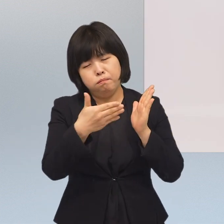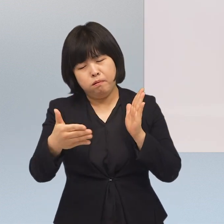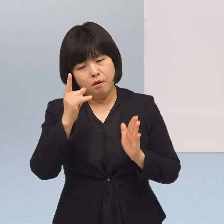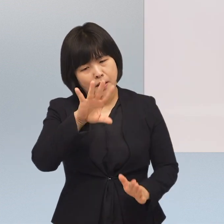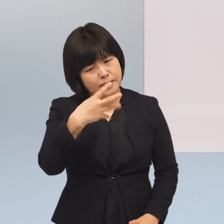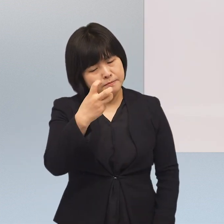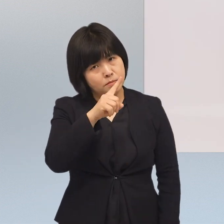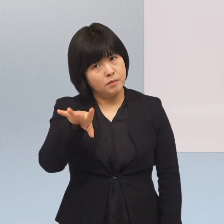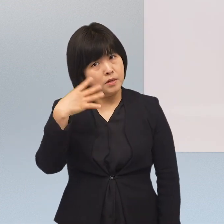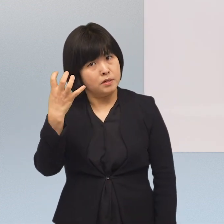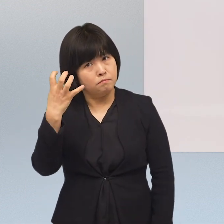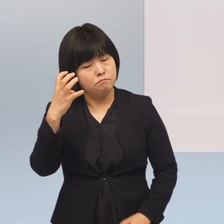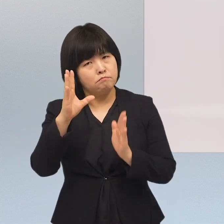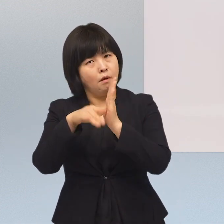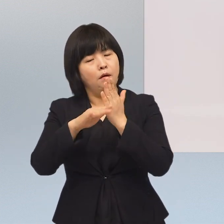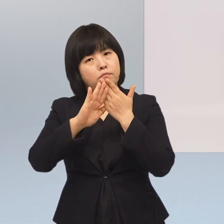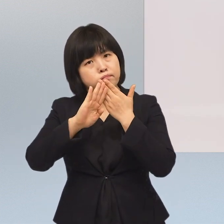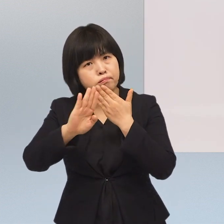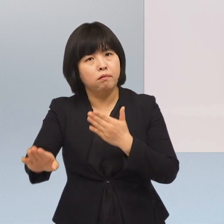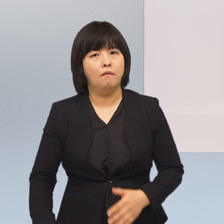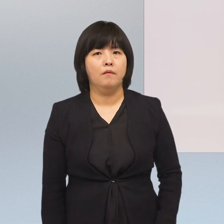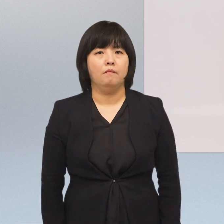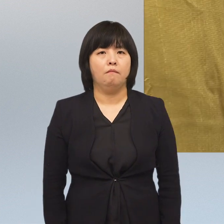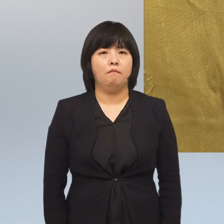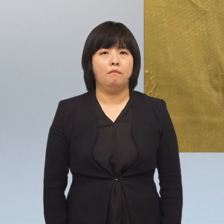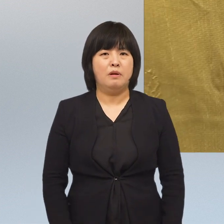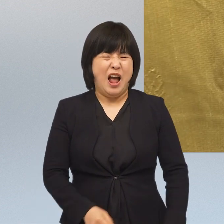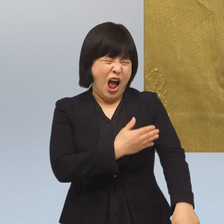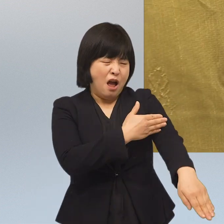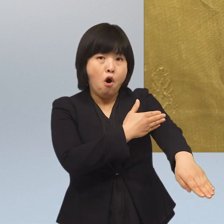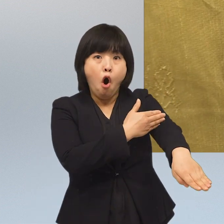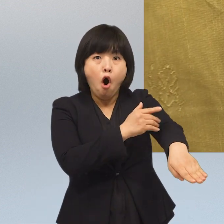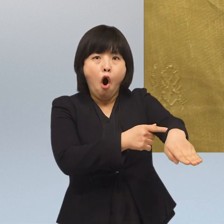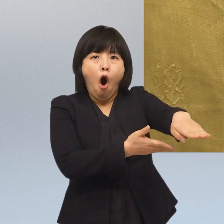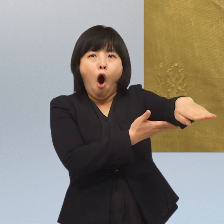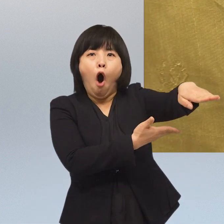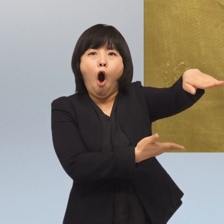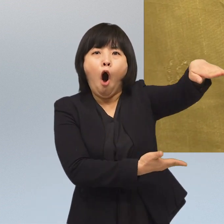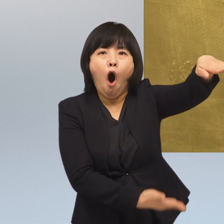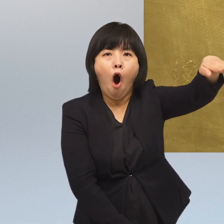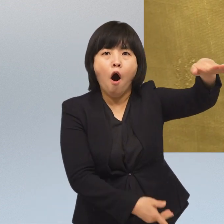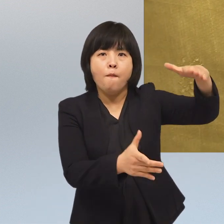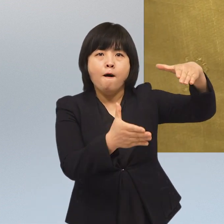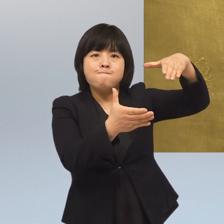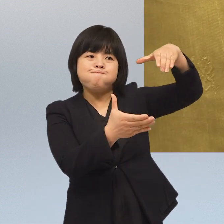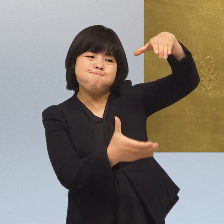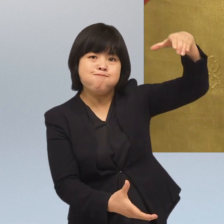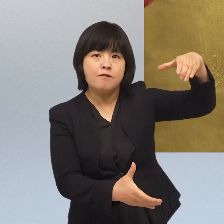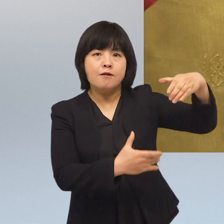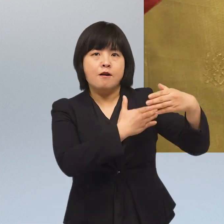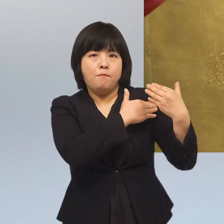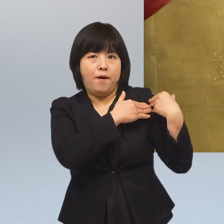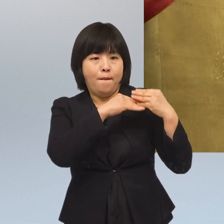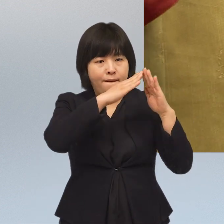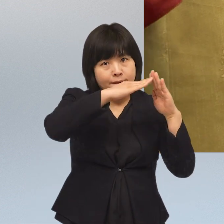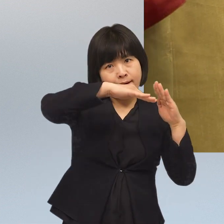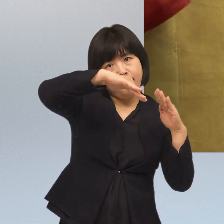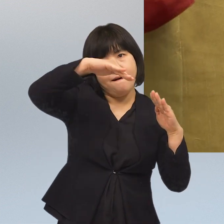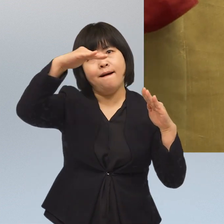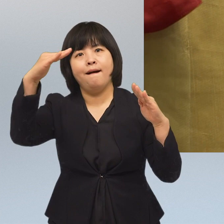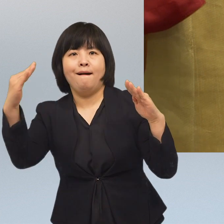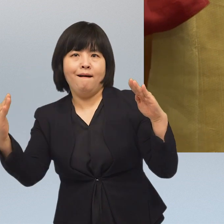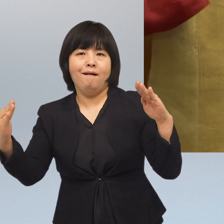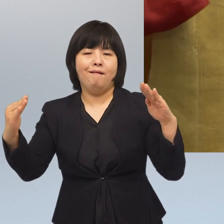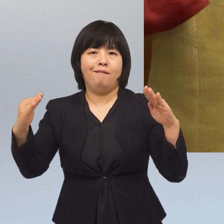이제 시간이 지나면서 30년대, 40년대 되면서 이제 여기 이 옆길이가 좀 길어지고 품도 좀 넓어지고 소매도 약간의 이제 그